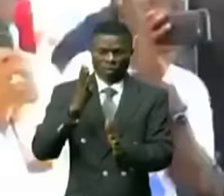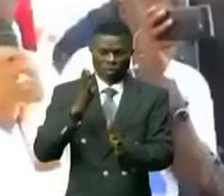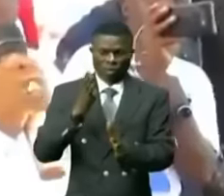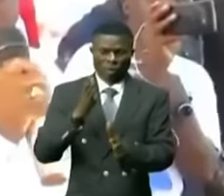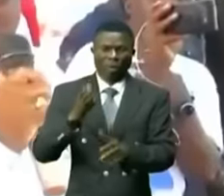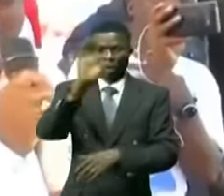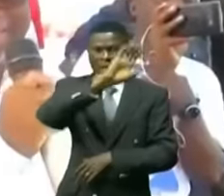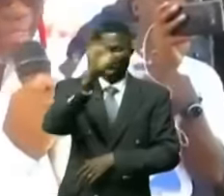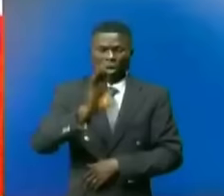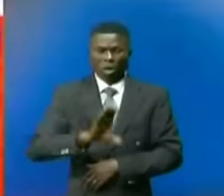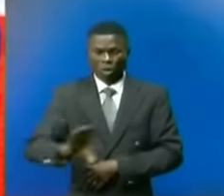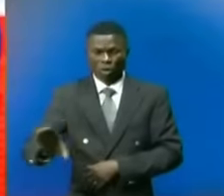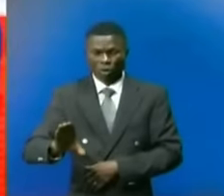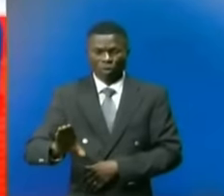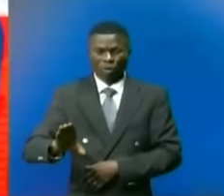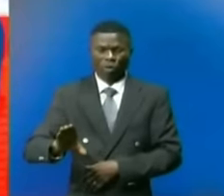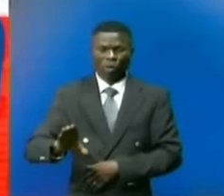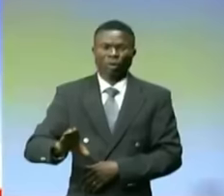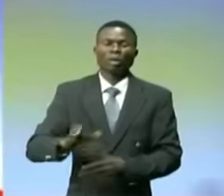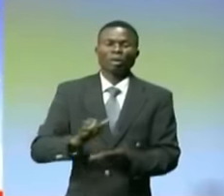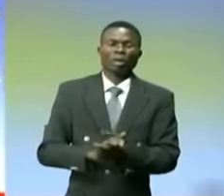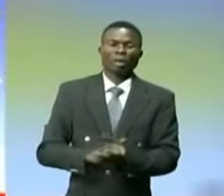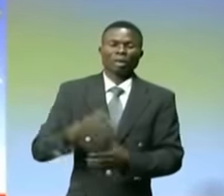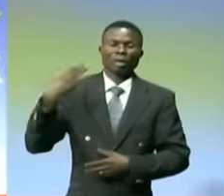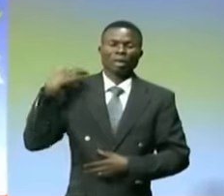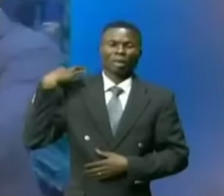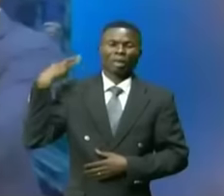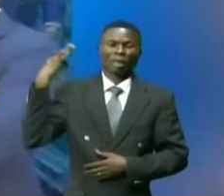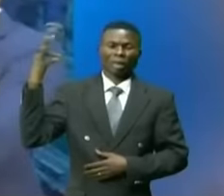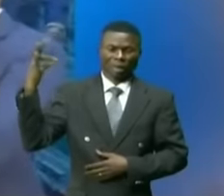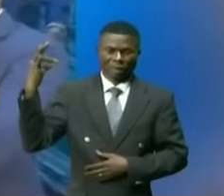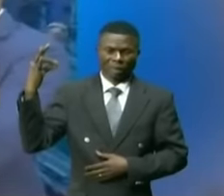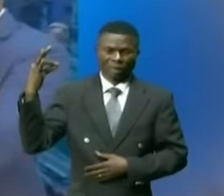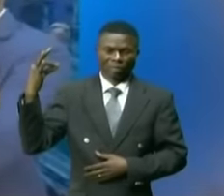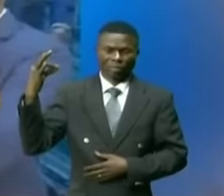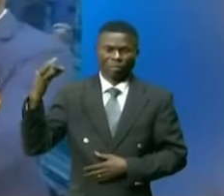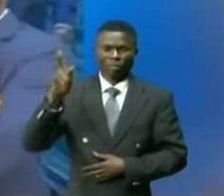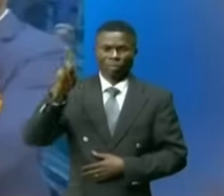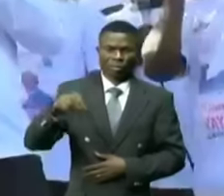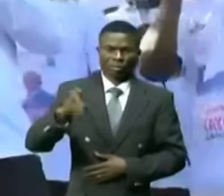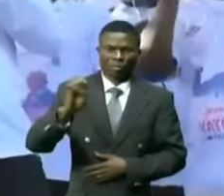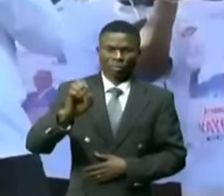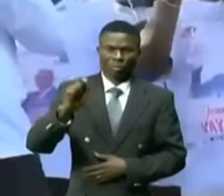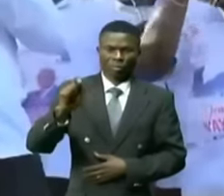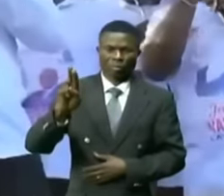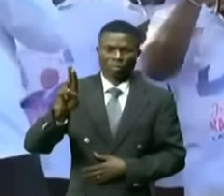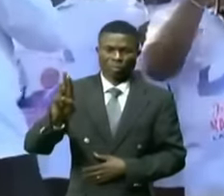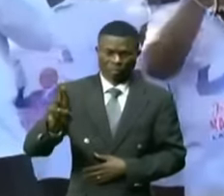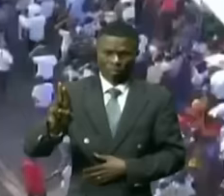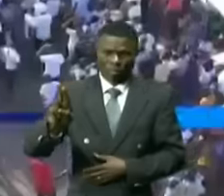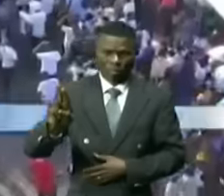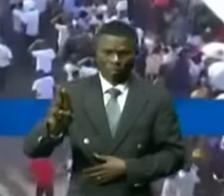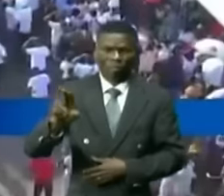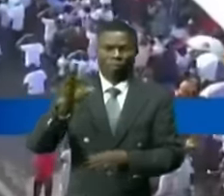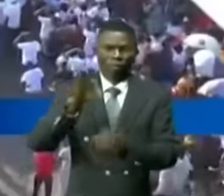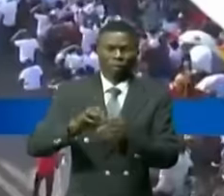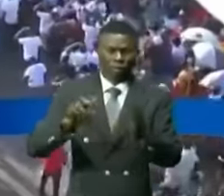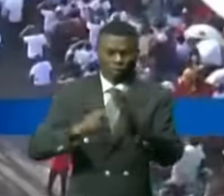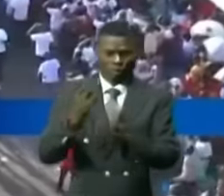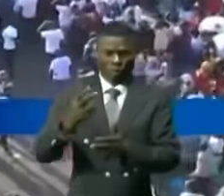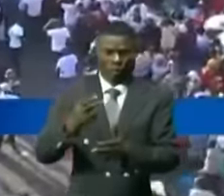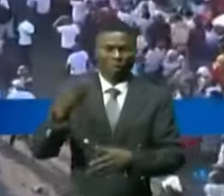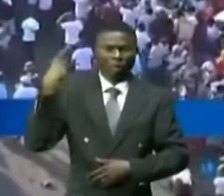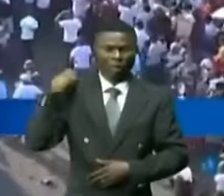municipal, Ghislain Vangou, Jonathan Bekou, Hortense Madjoa et Peter Badibanga. Donner un autre mandat à